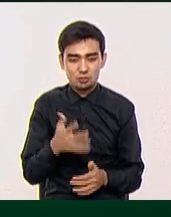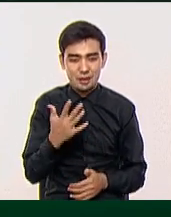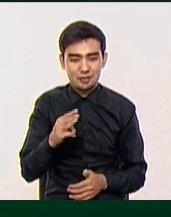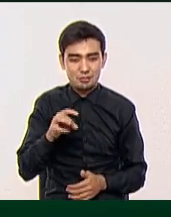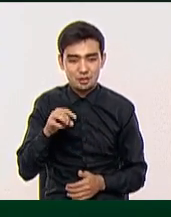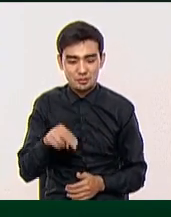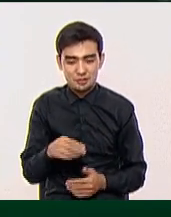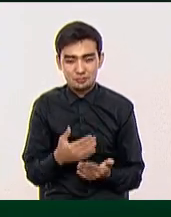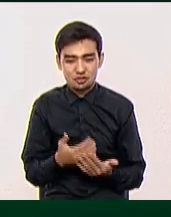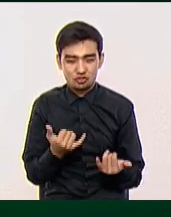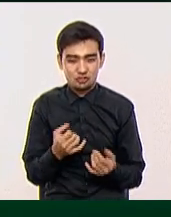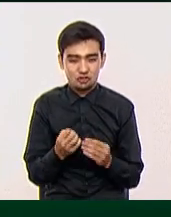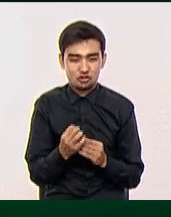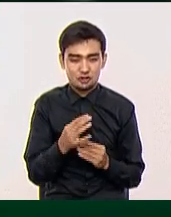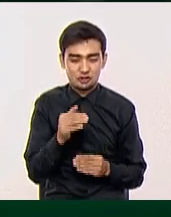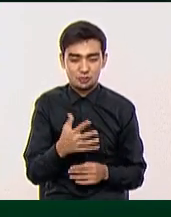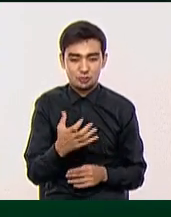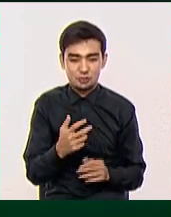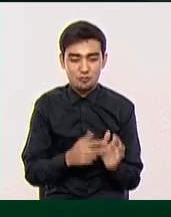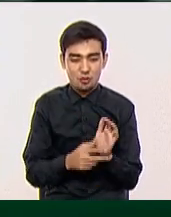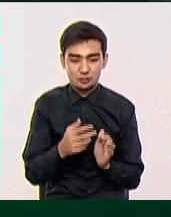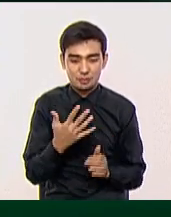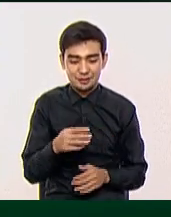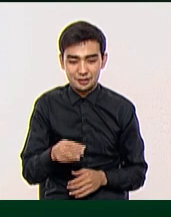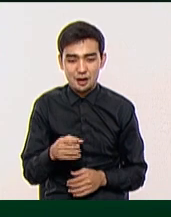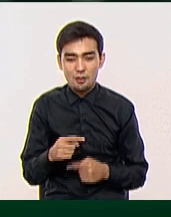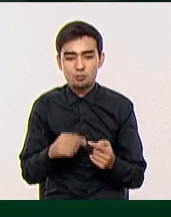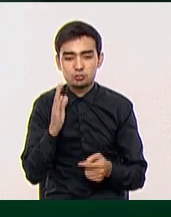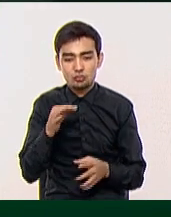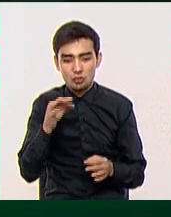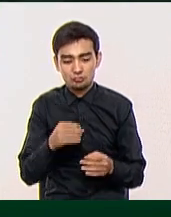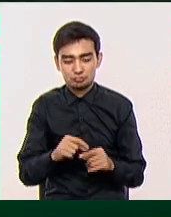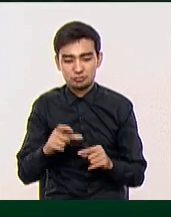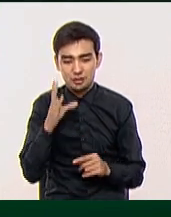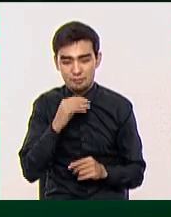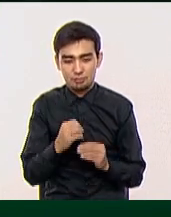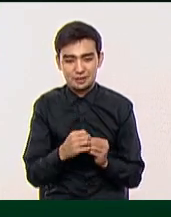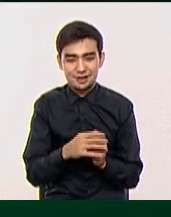МРП. Это сейчас 14,5 тысячи тенге, и в будущем этот штраф может вырасти до